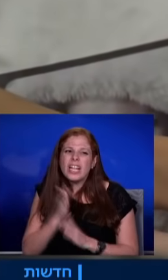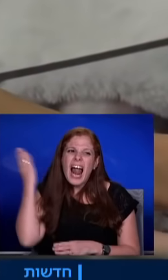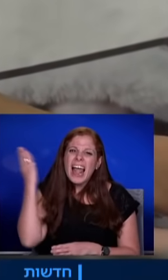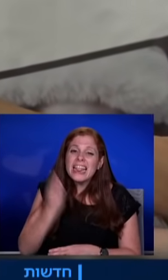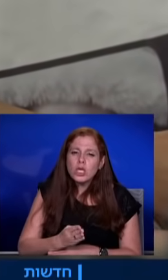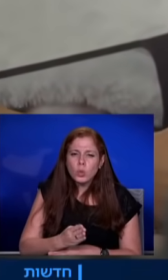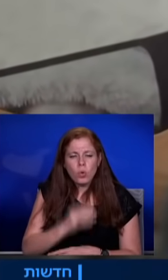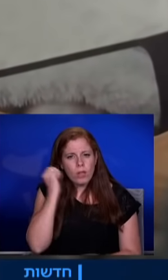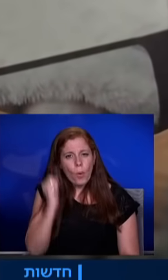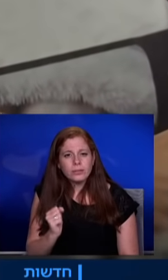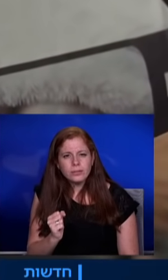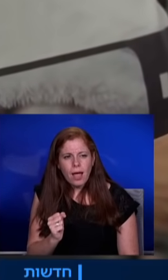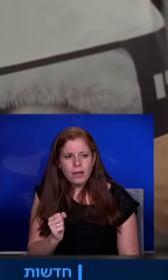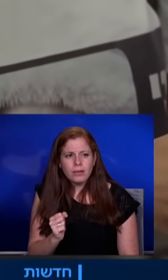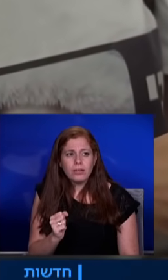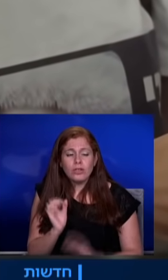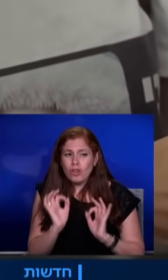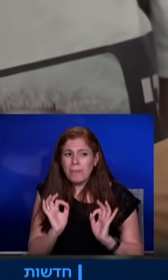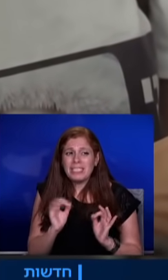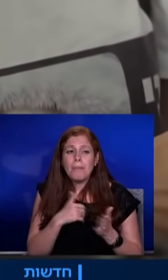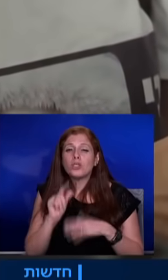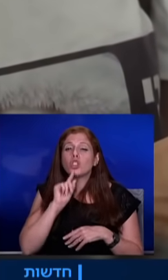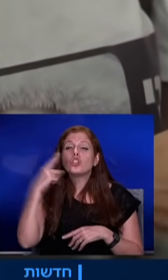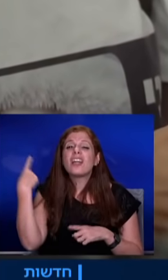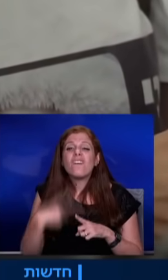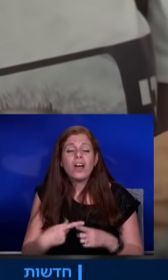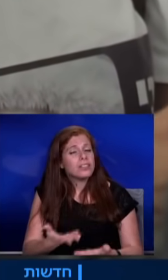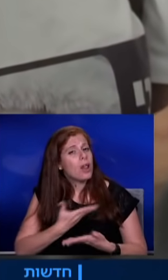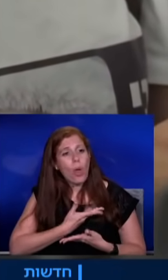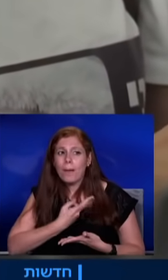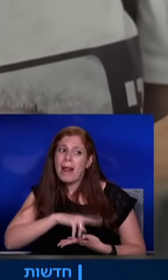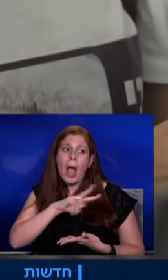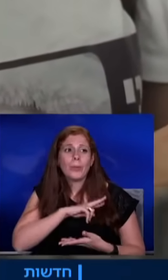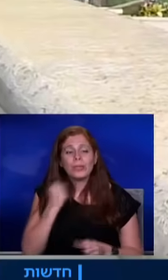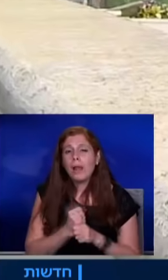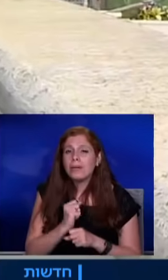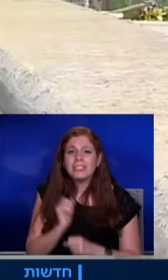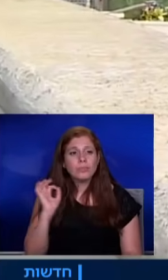שלנו, שלמעשה במשך שנה וחצי לא לקח אחריות על המעשים שלו.